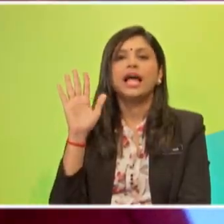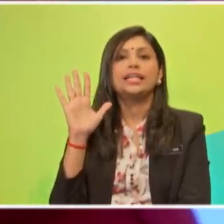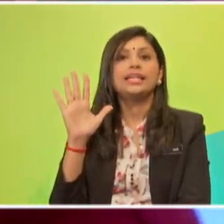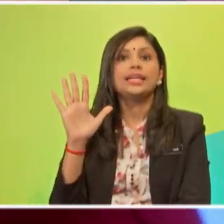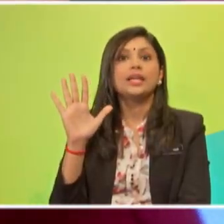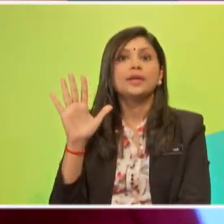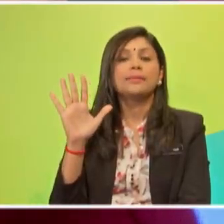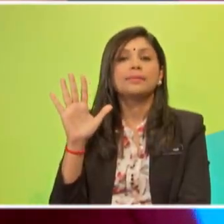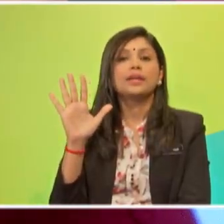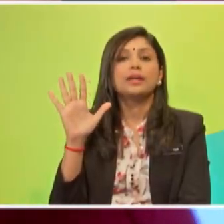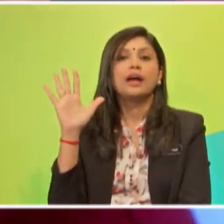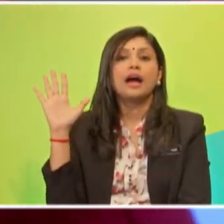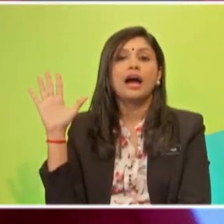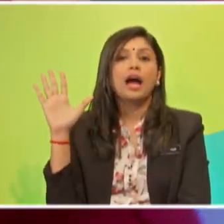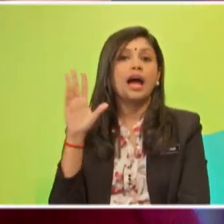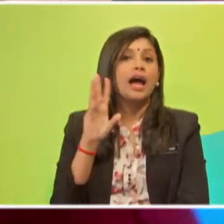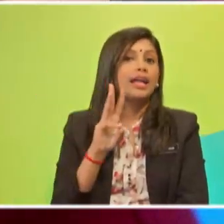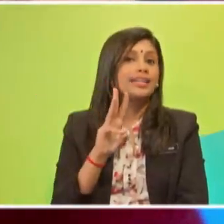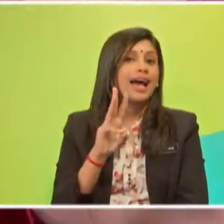empat, lima,